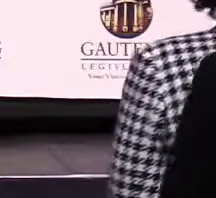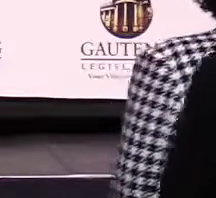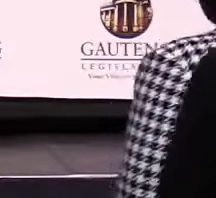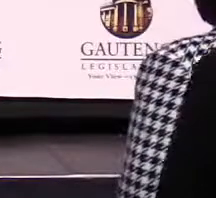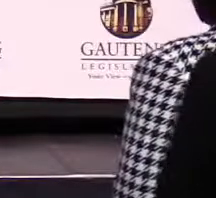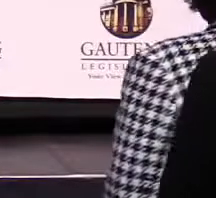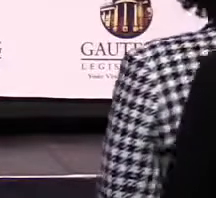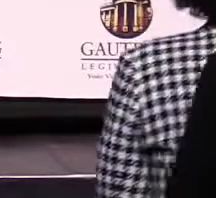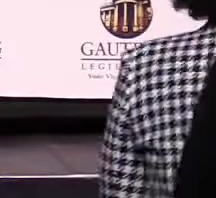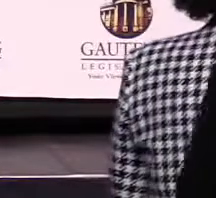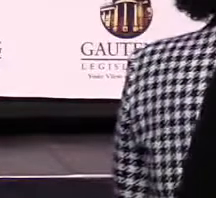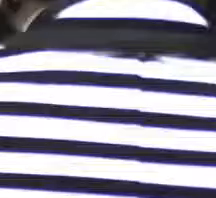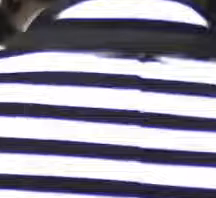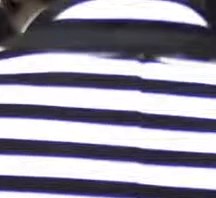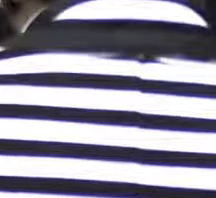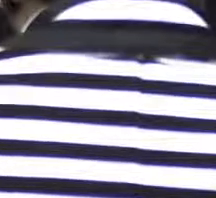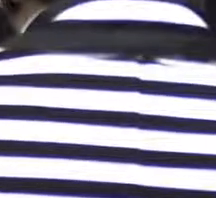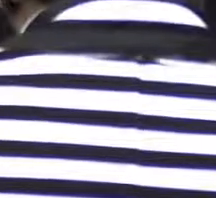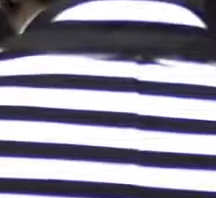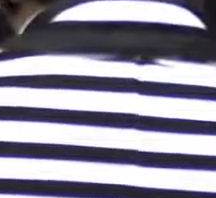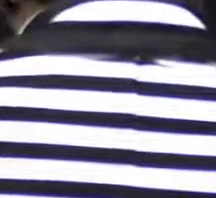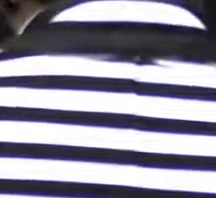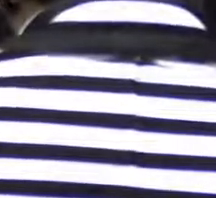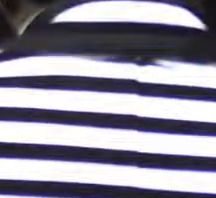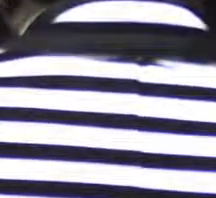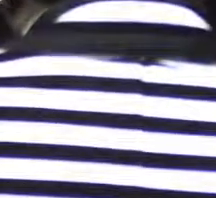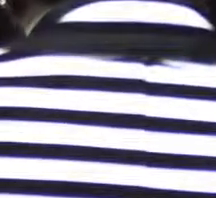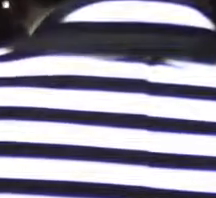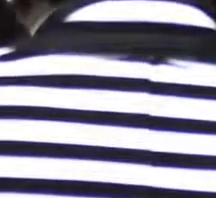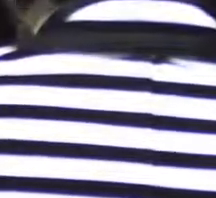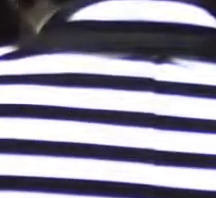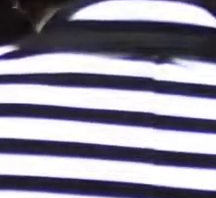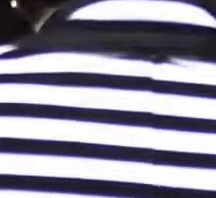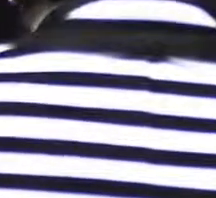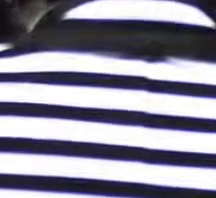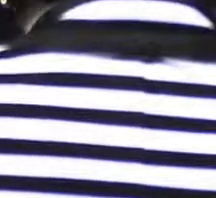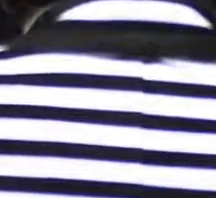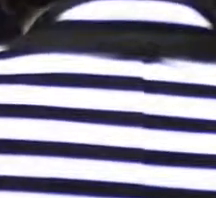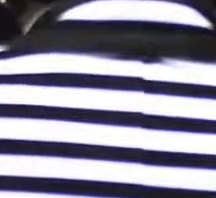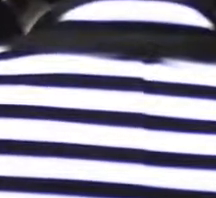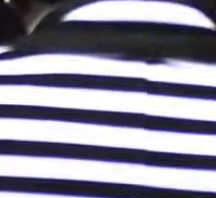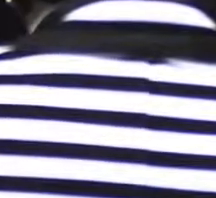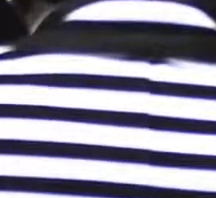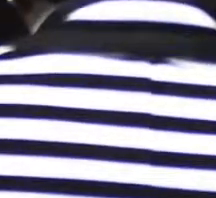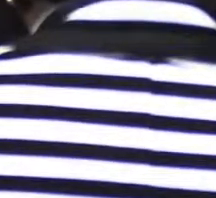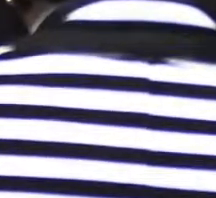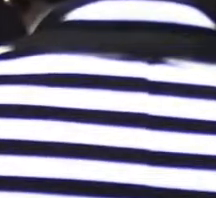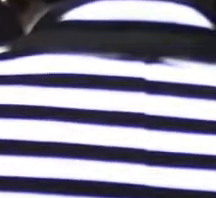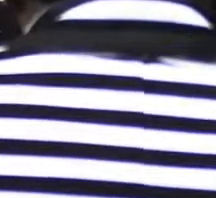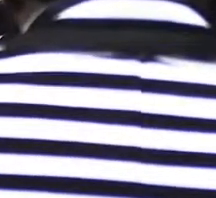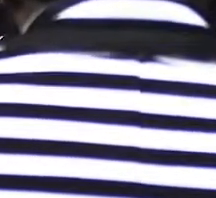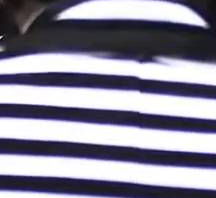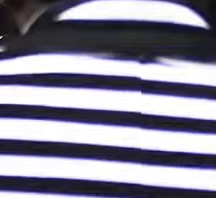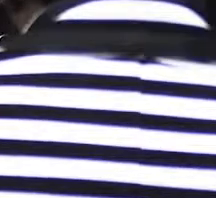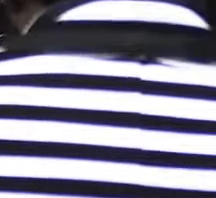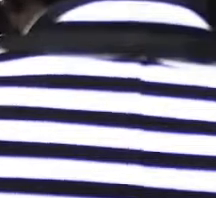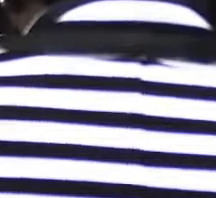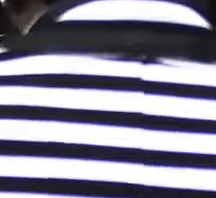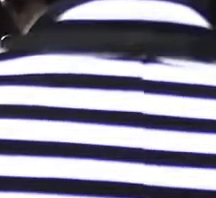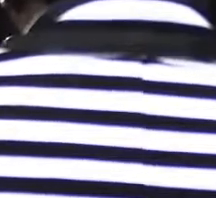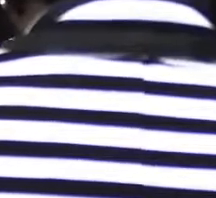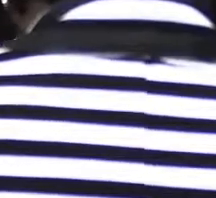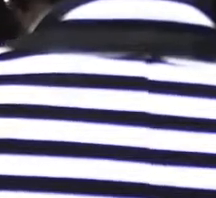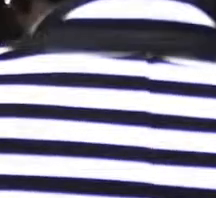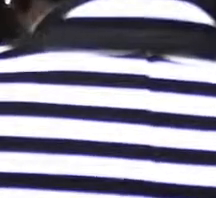kaThixo. Ube nathi ingena le session moyo ingcwele. Siyabonga namanje